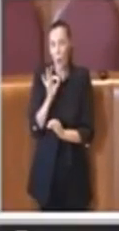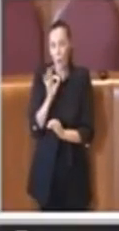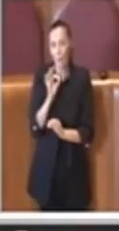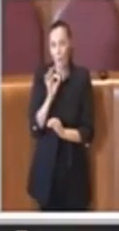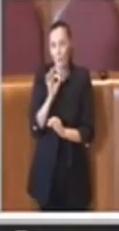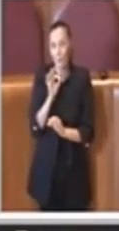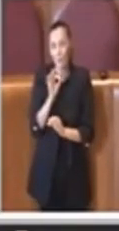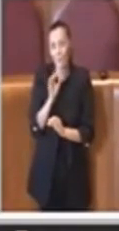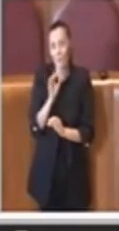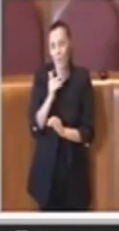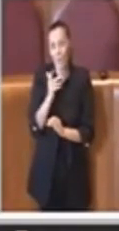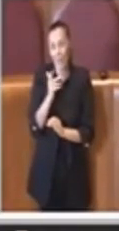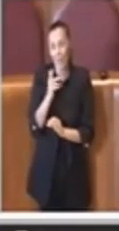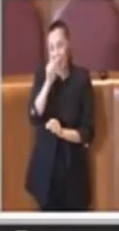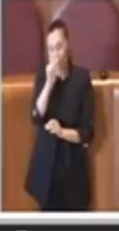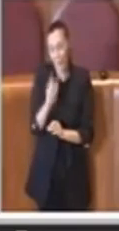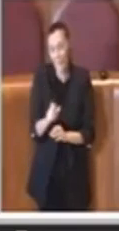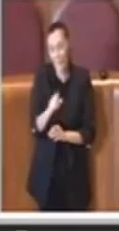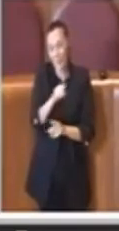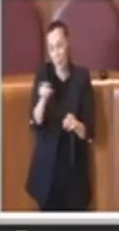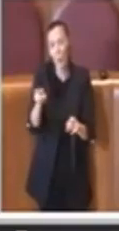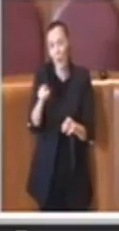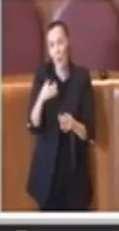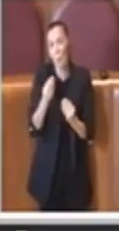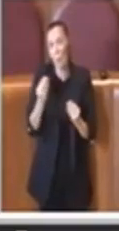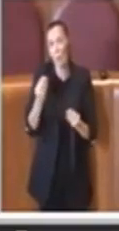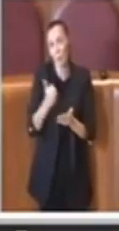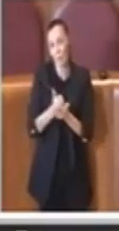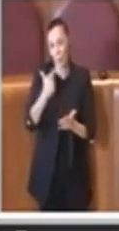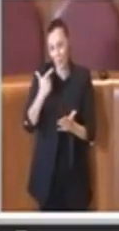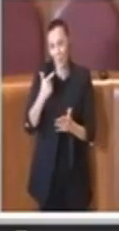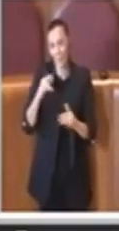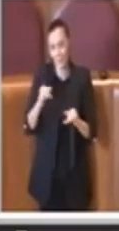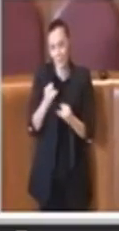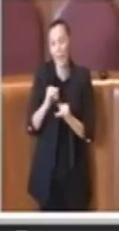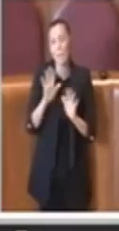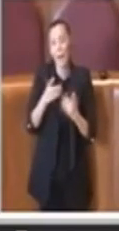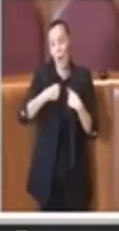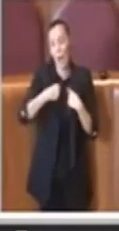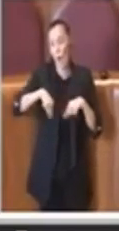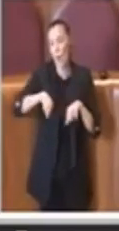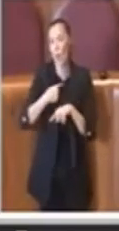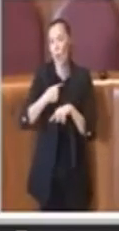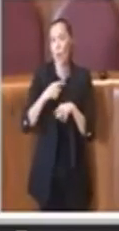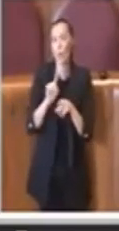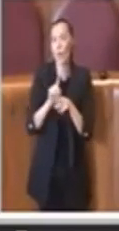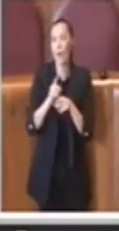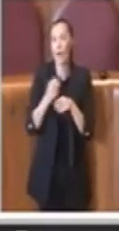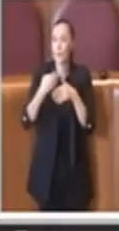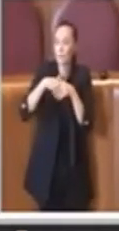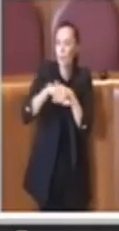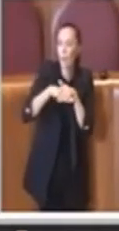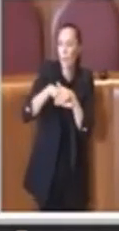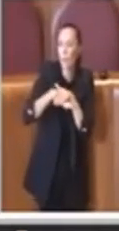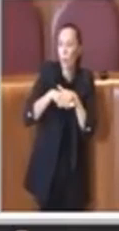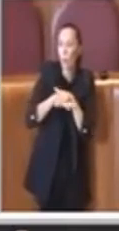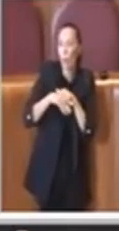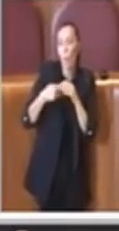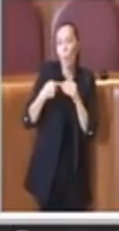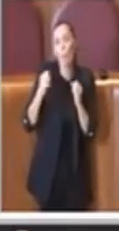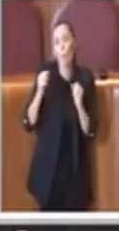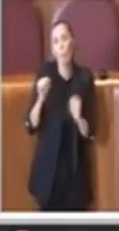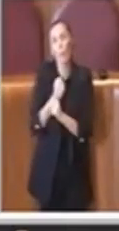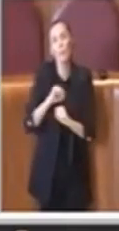particolare importanza, e però non possiamo nasconderci dietro un dito quando